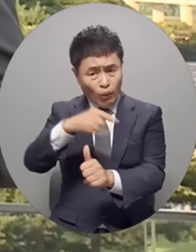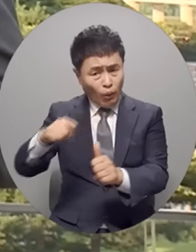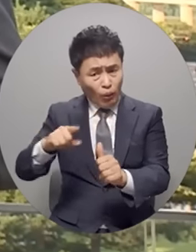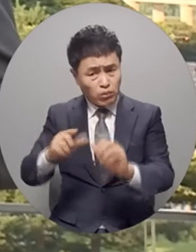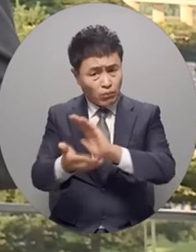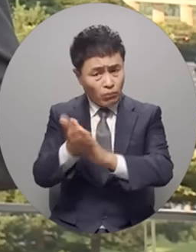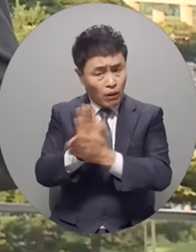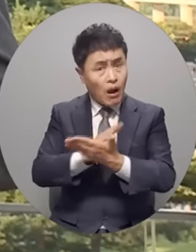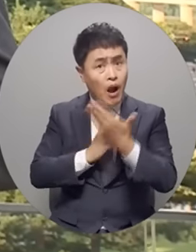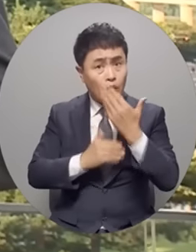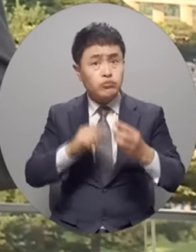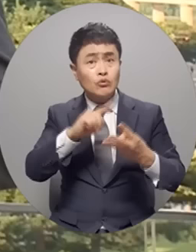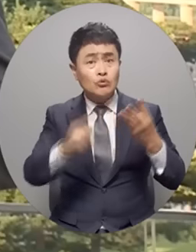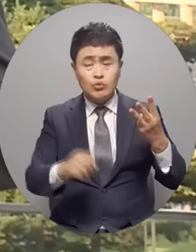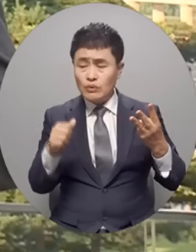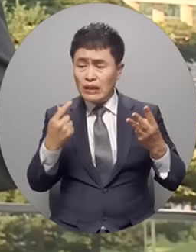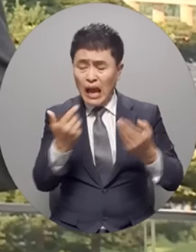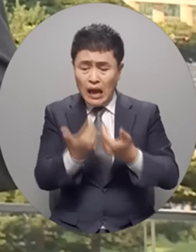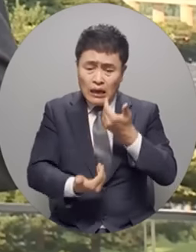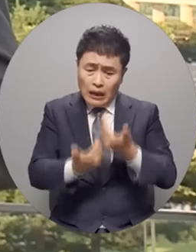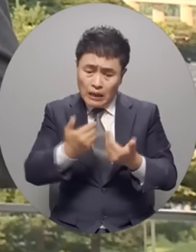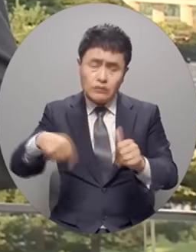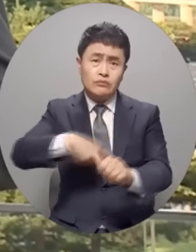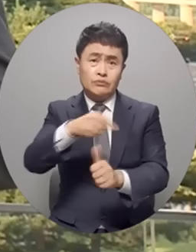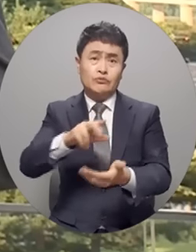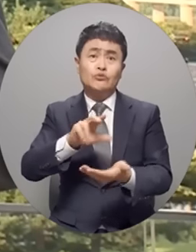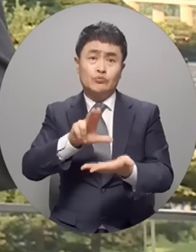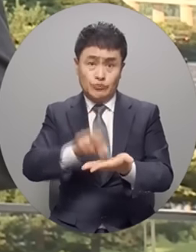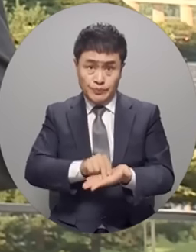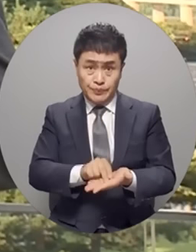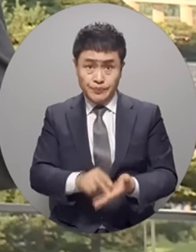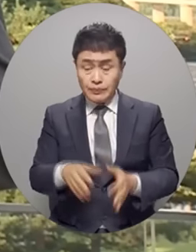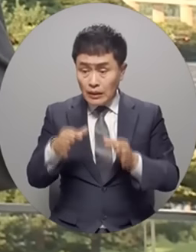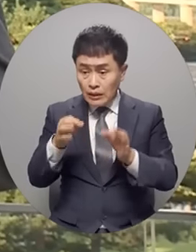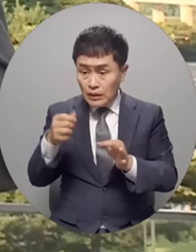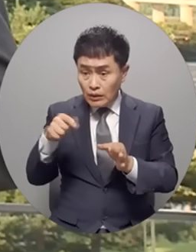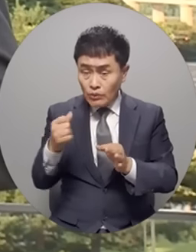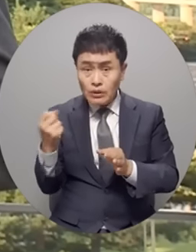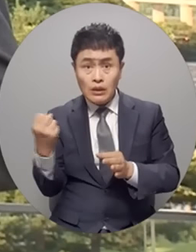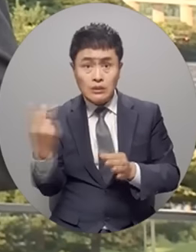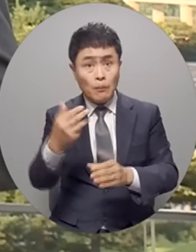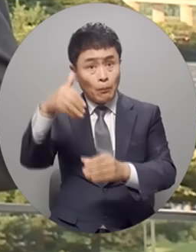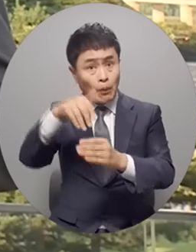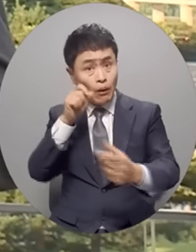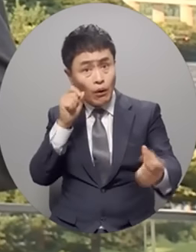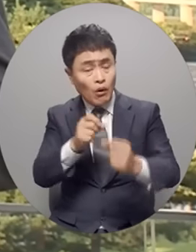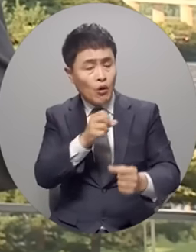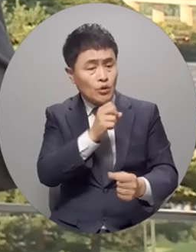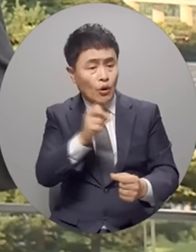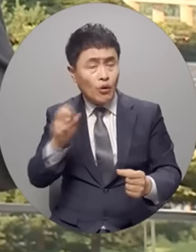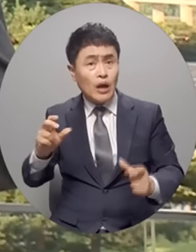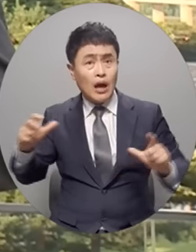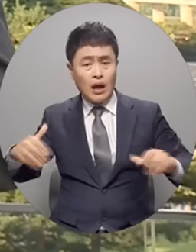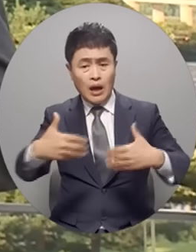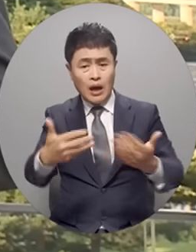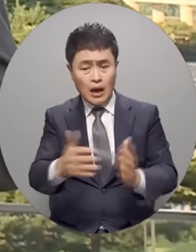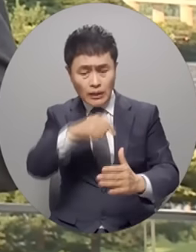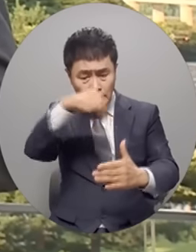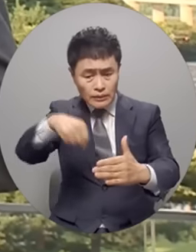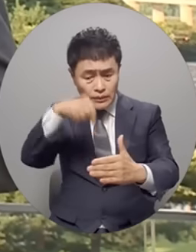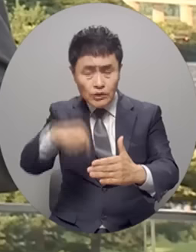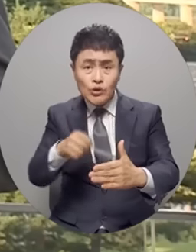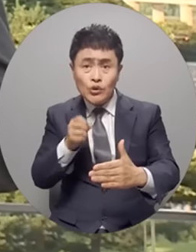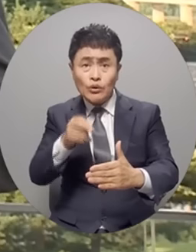있습니다. 윤한 갈등도 주요 변수입니다. 김 여사 특검법 재표결을 앞두고 여야 사이 또 여당 내에서